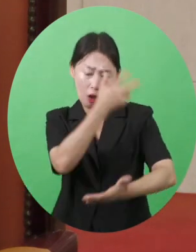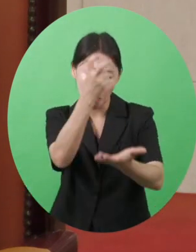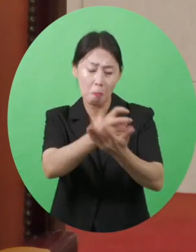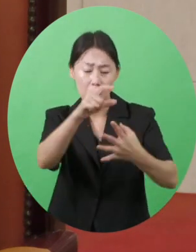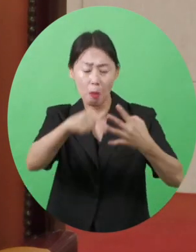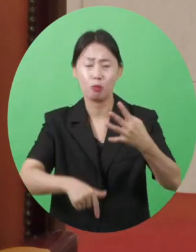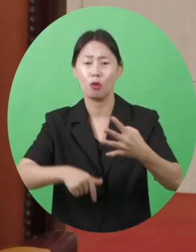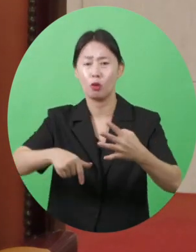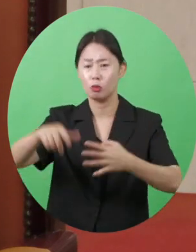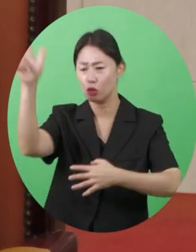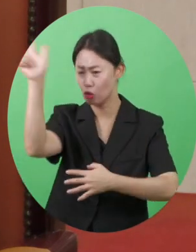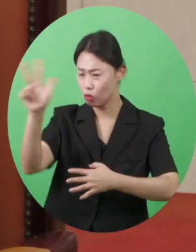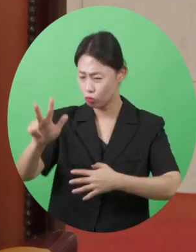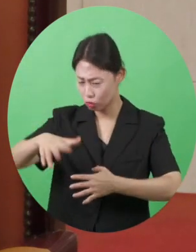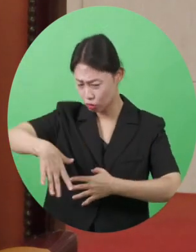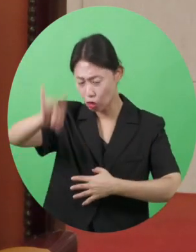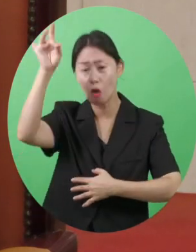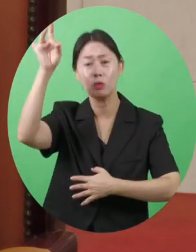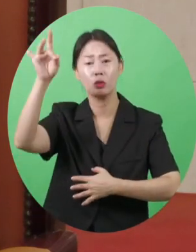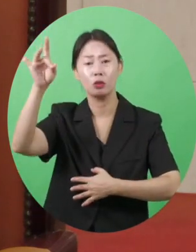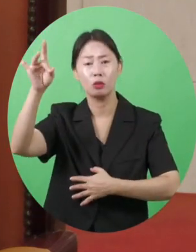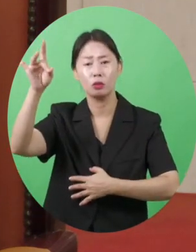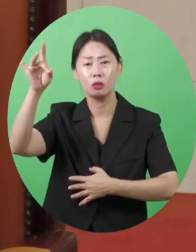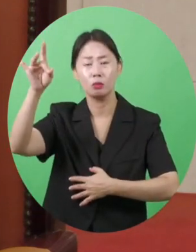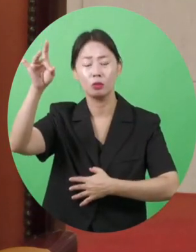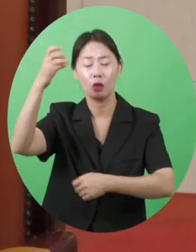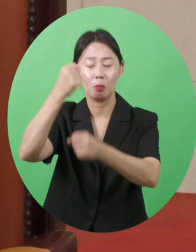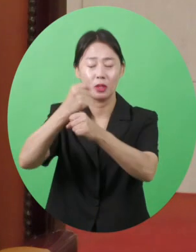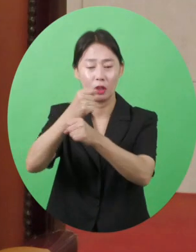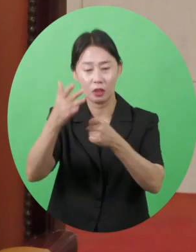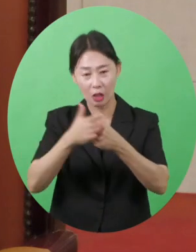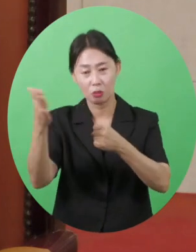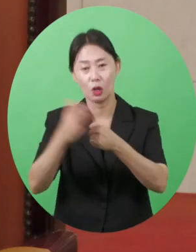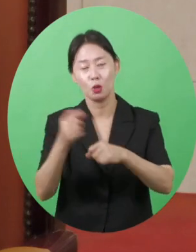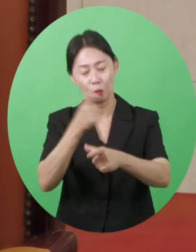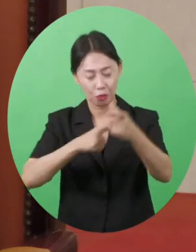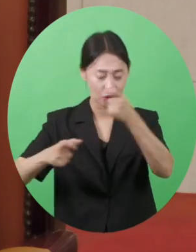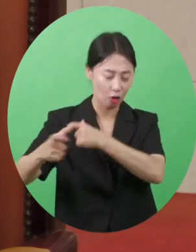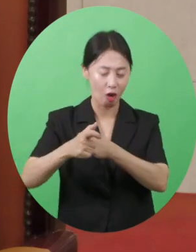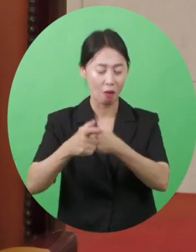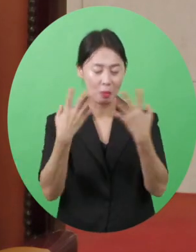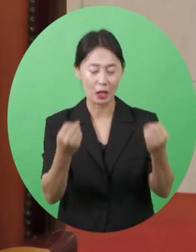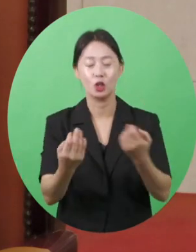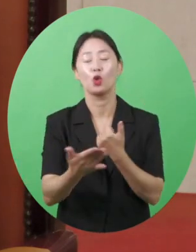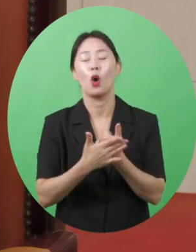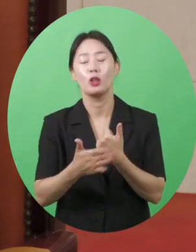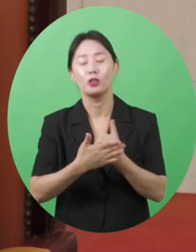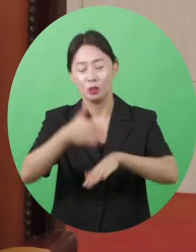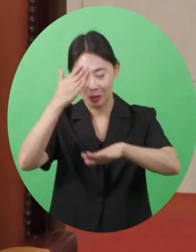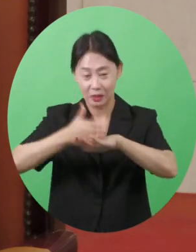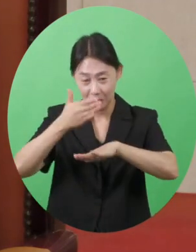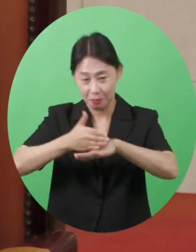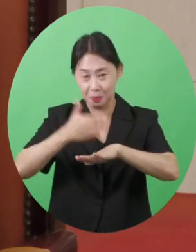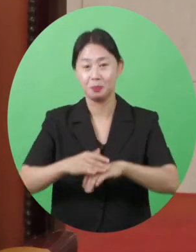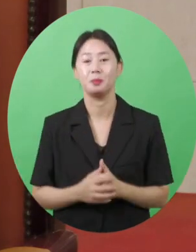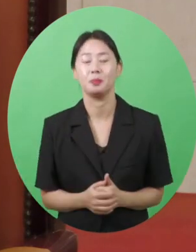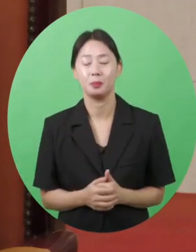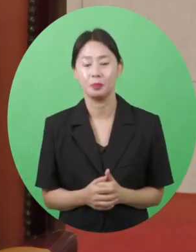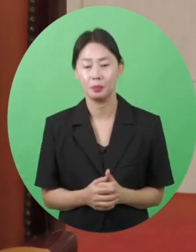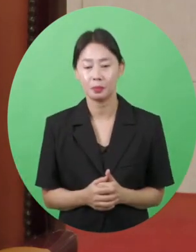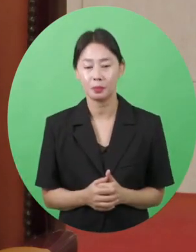최초로 제정했다라는 그 전남 지역의 위상에 맞게 조금 더 많은 지원이 됐으면 좋겠다라는 생각을